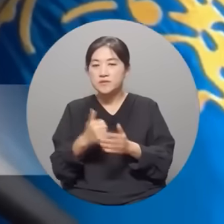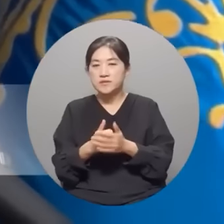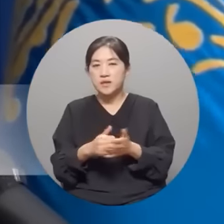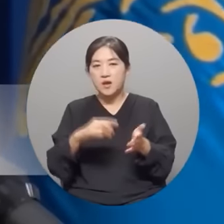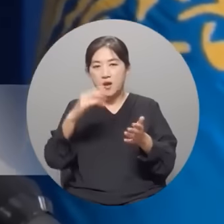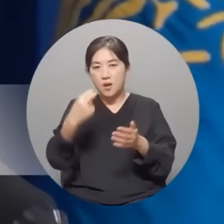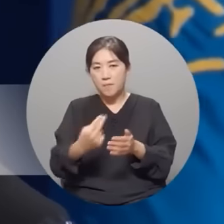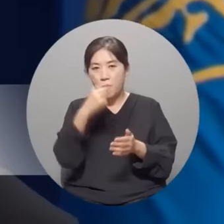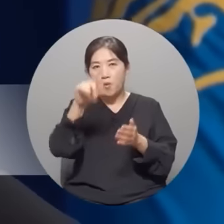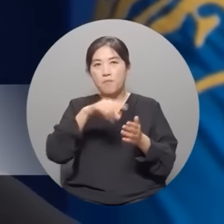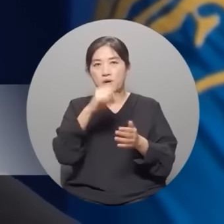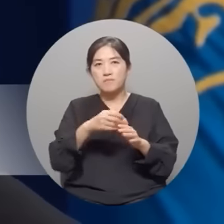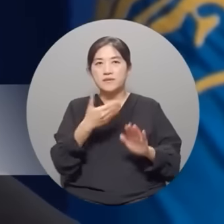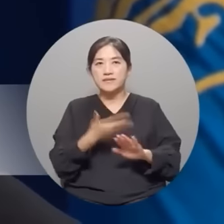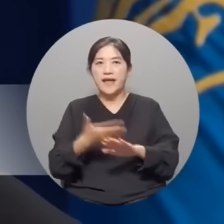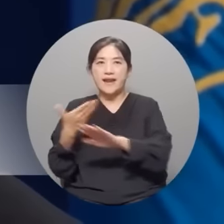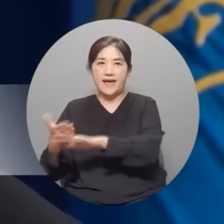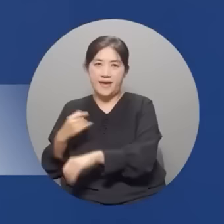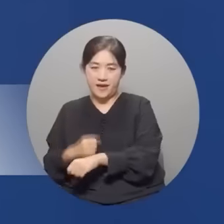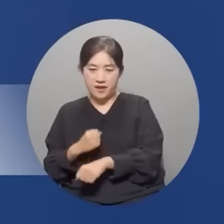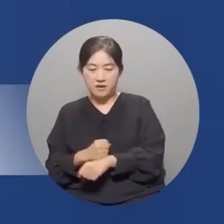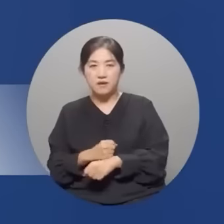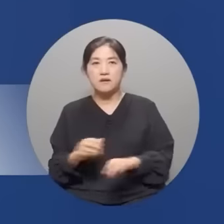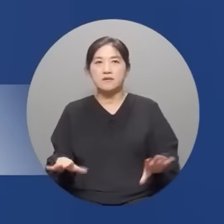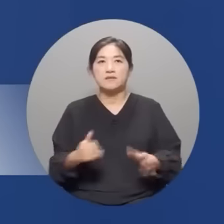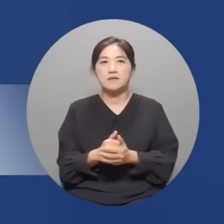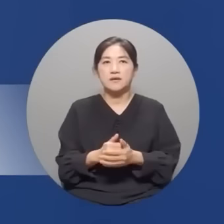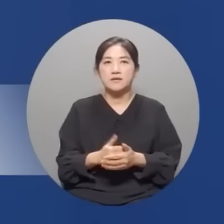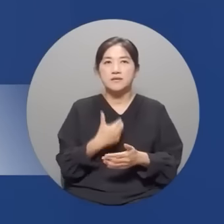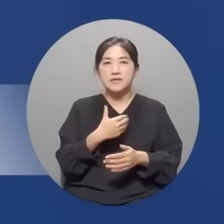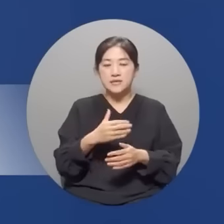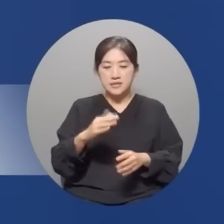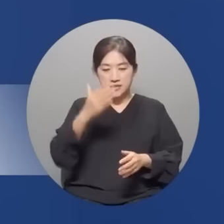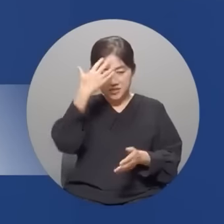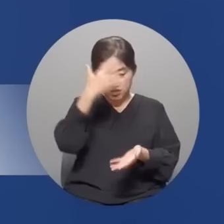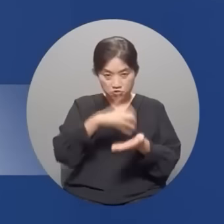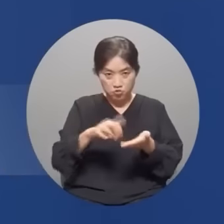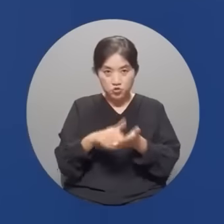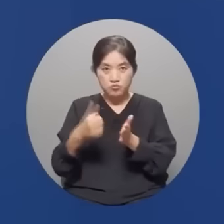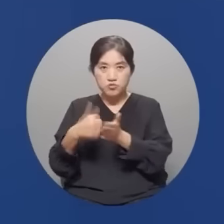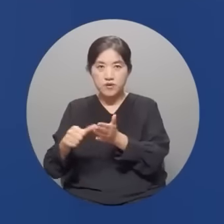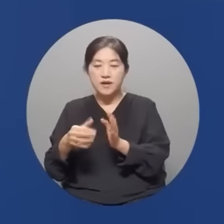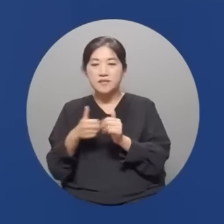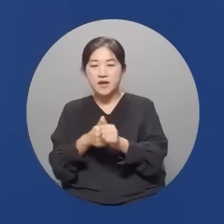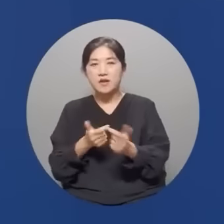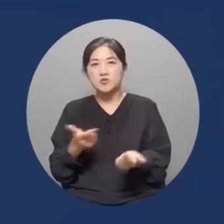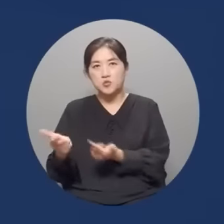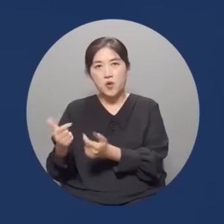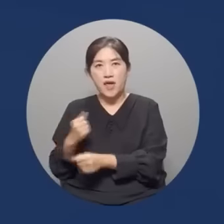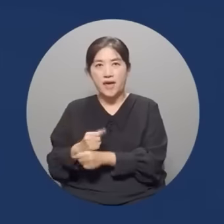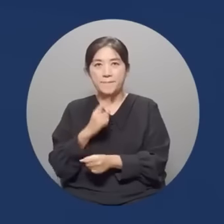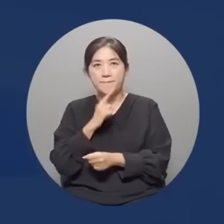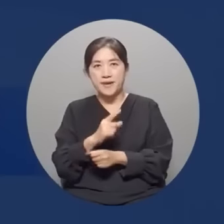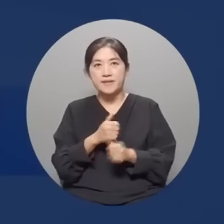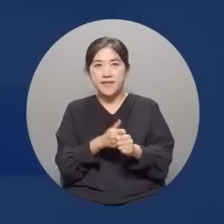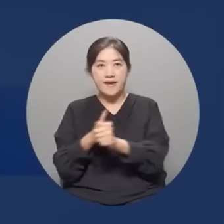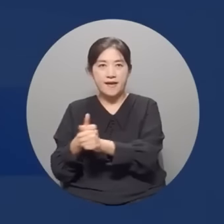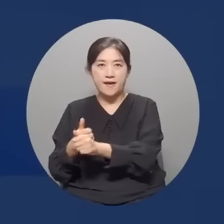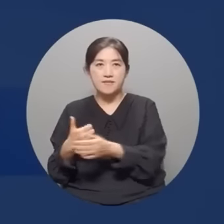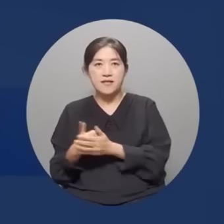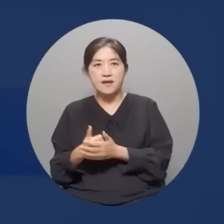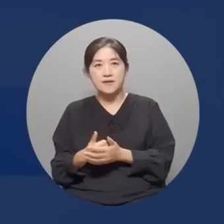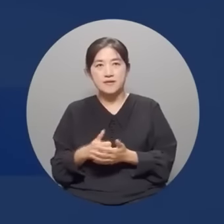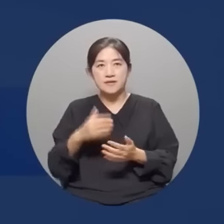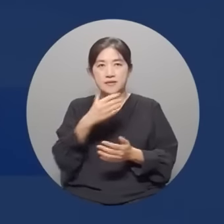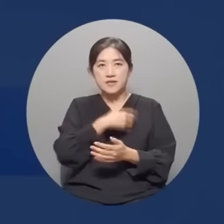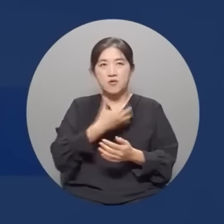다르게 적용하고 연금 급을 인구 지표와 연동에 조정하겠다고 했습니다 연금 그